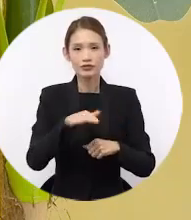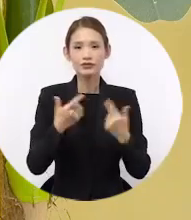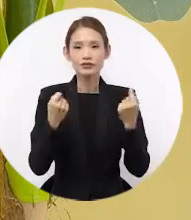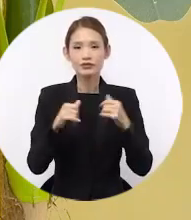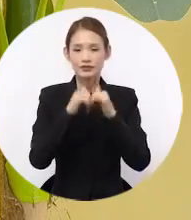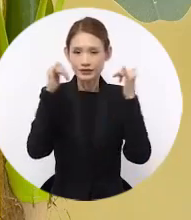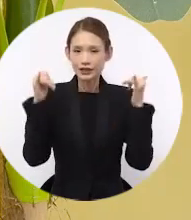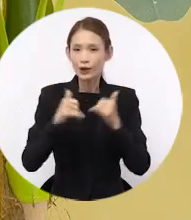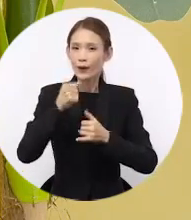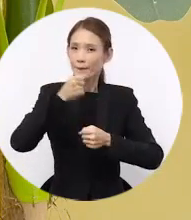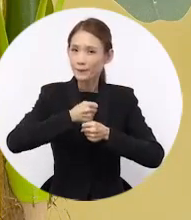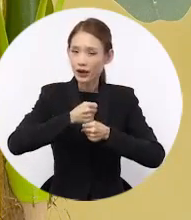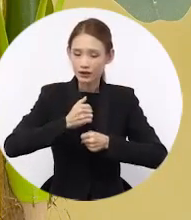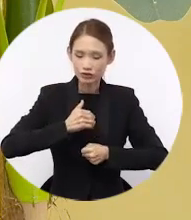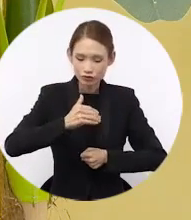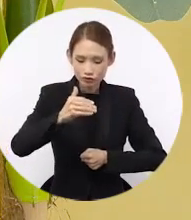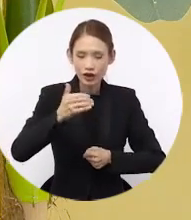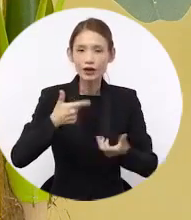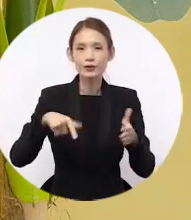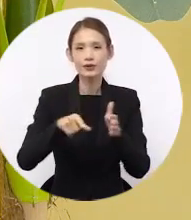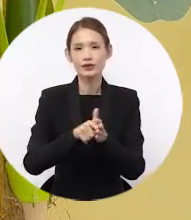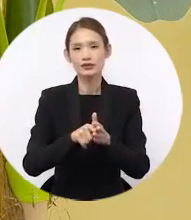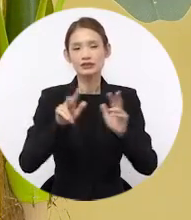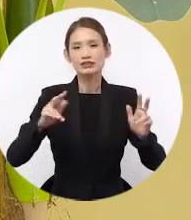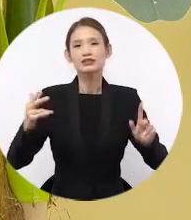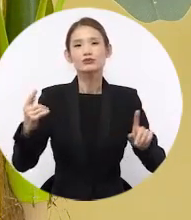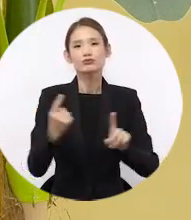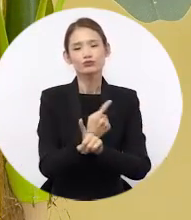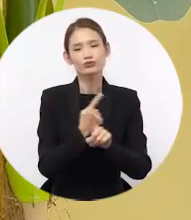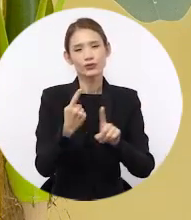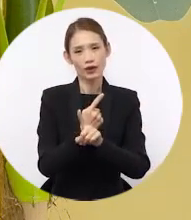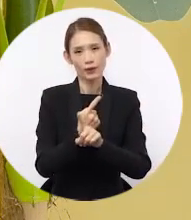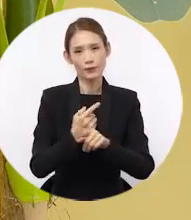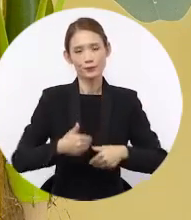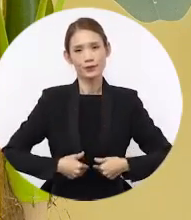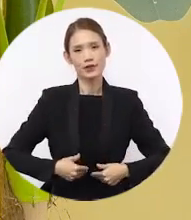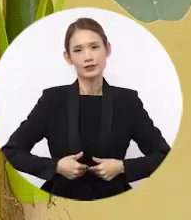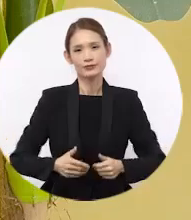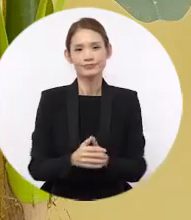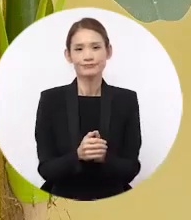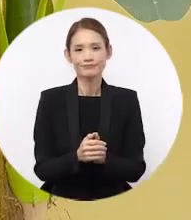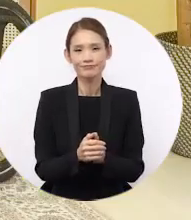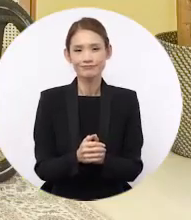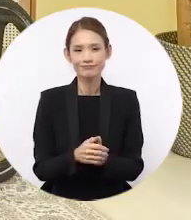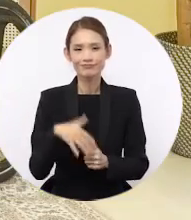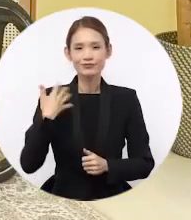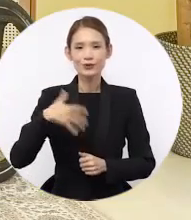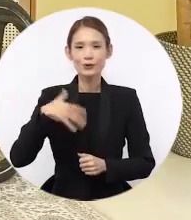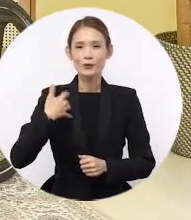우리가 그런 사회를 만들어 나가기 위해서는 지금부터 뭔가 바꿔야 되지 않을까 하고 생각하는 바입니다.